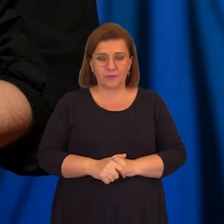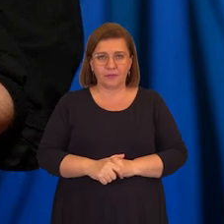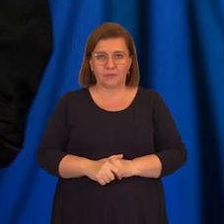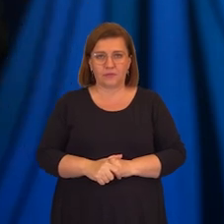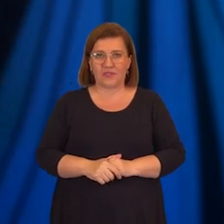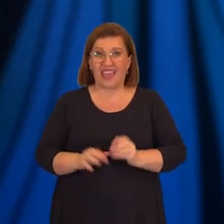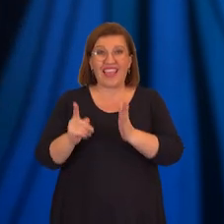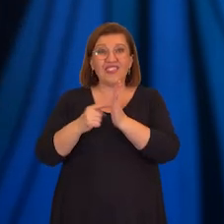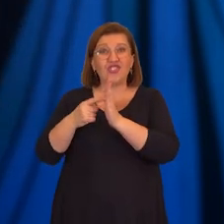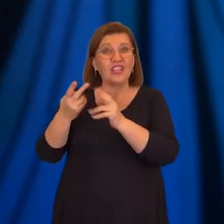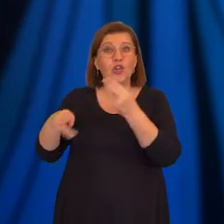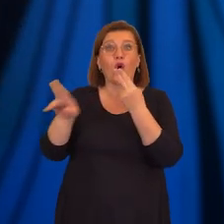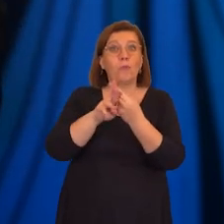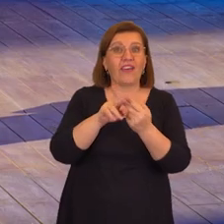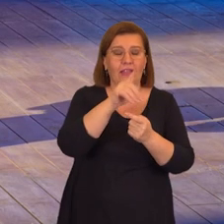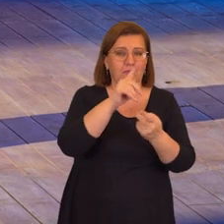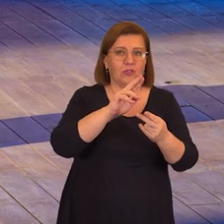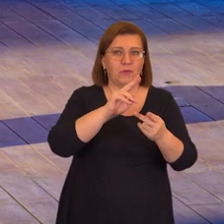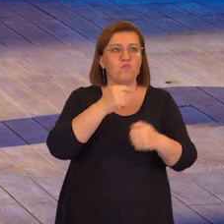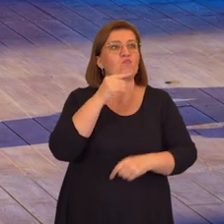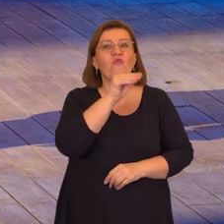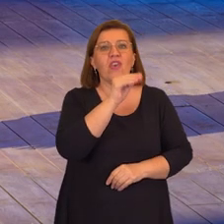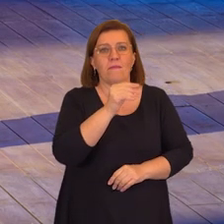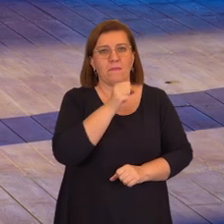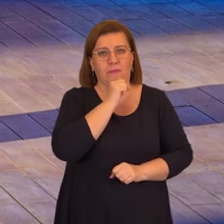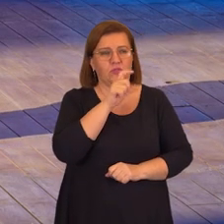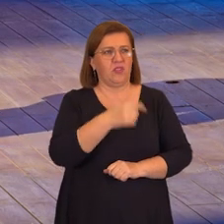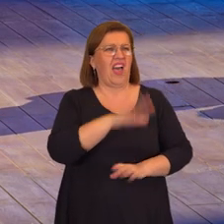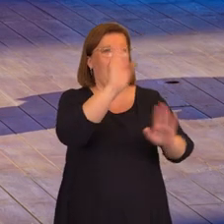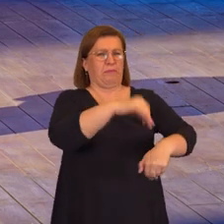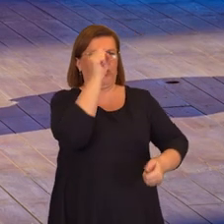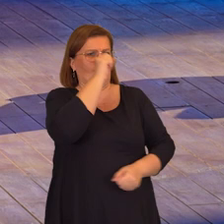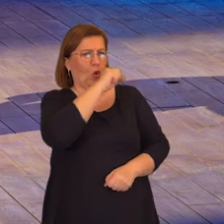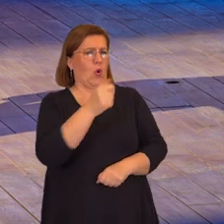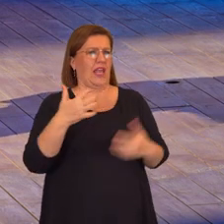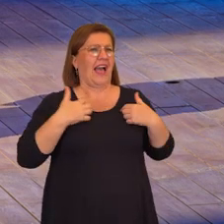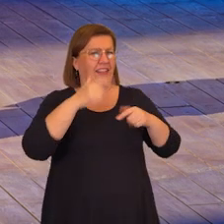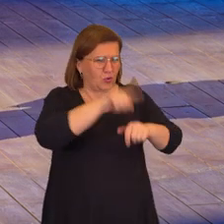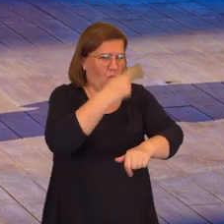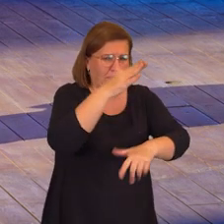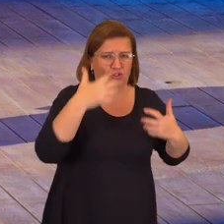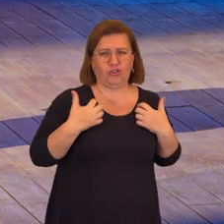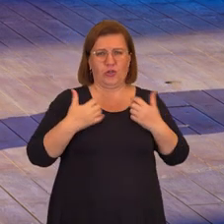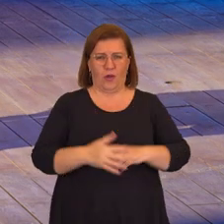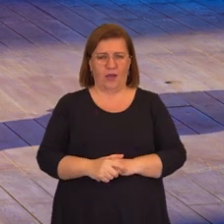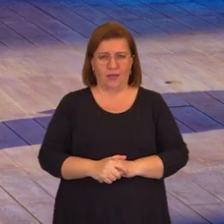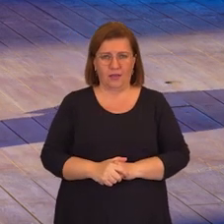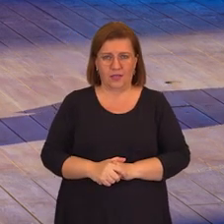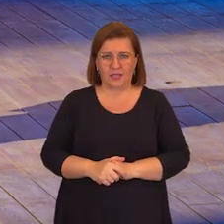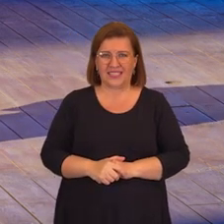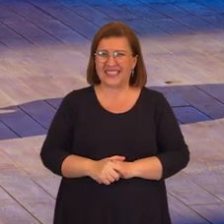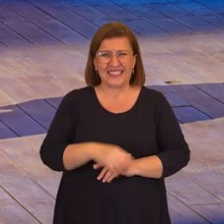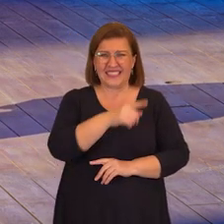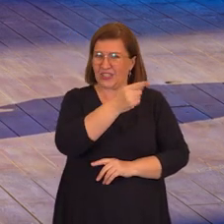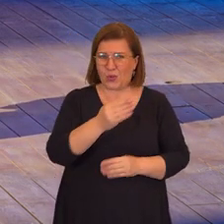Co najczęściej odpowiadamy naszym babciom? Oj, babcia, ty bzdury wygadujesz, w nas jeszcze wszystkich przeżyjesz. To nie